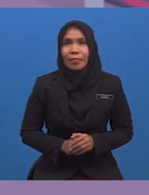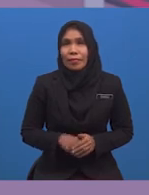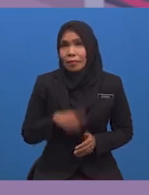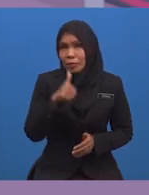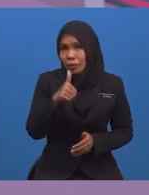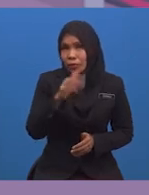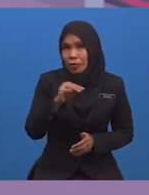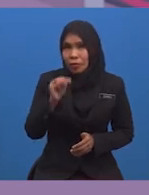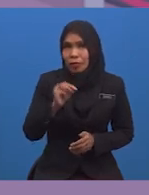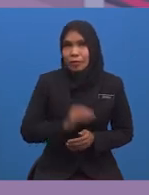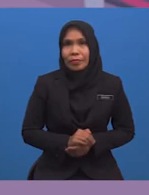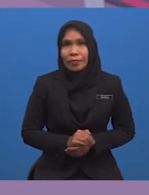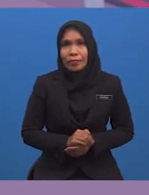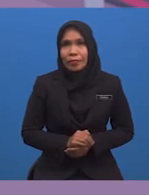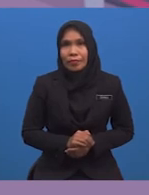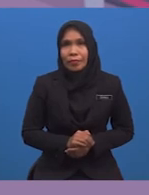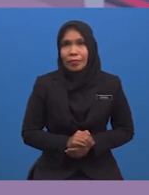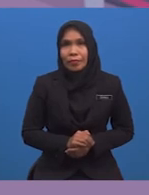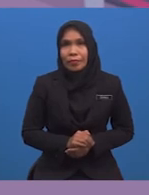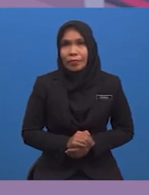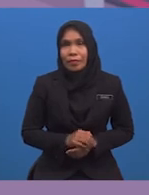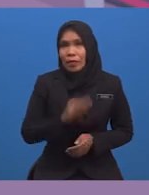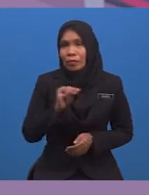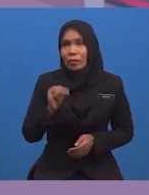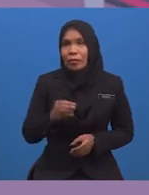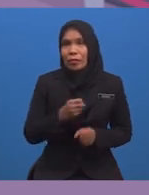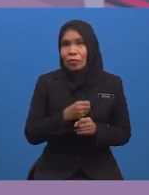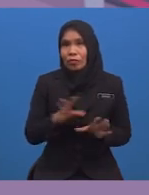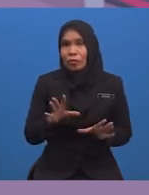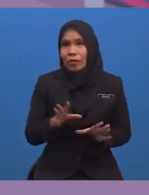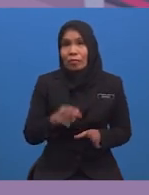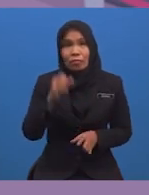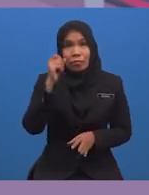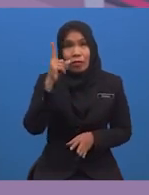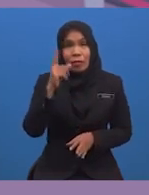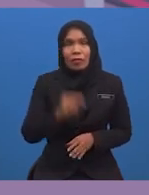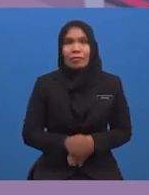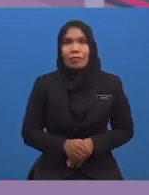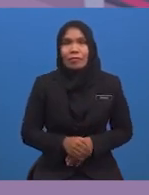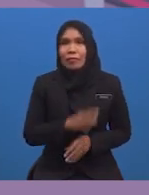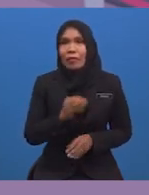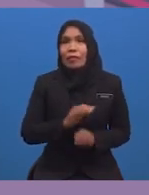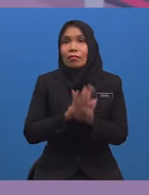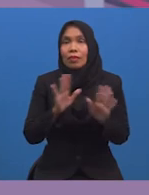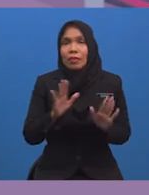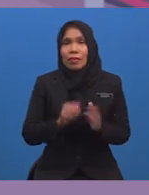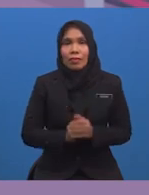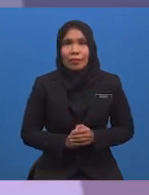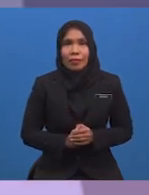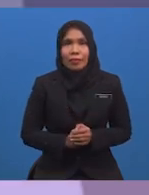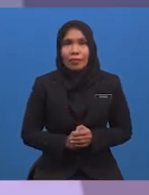Bagus murid-murid semua. Nampaknya murid-murid sudah semakin faham dan lebih jelas dengan tajuk